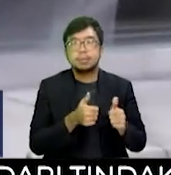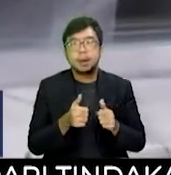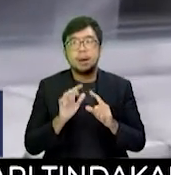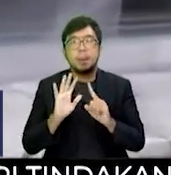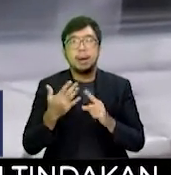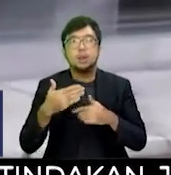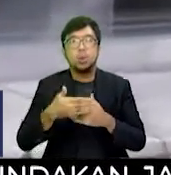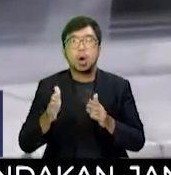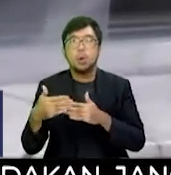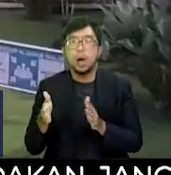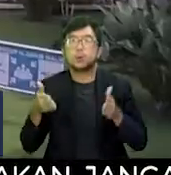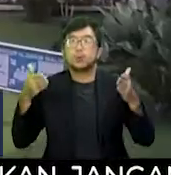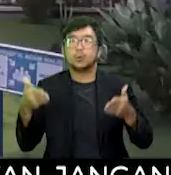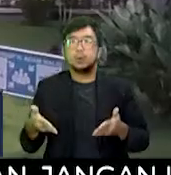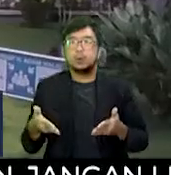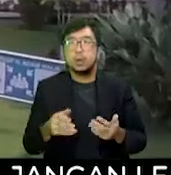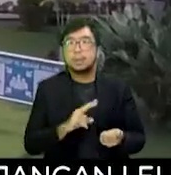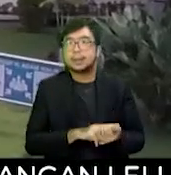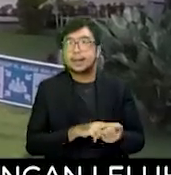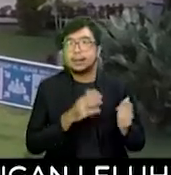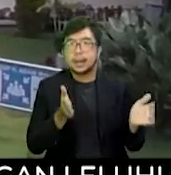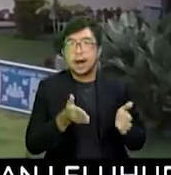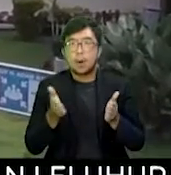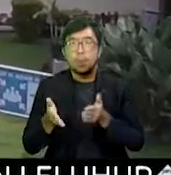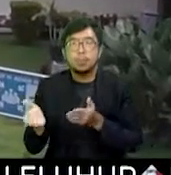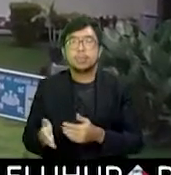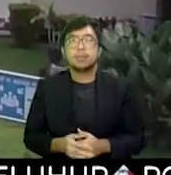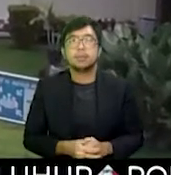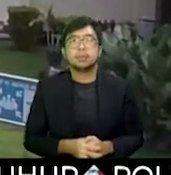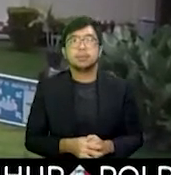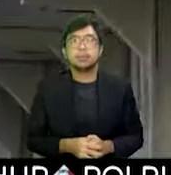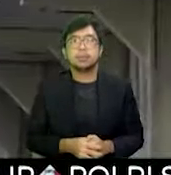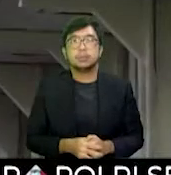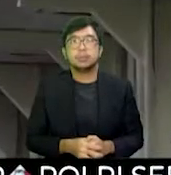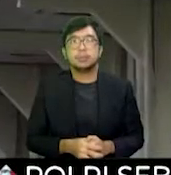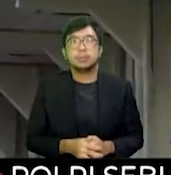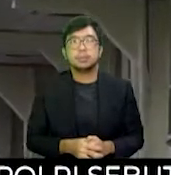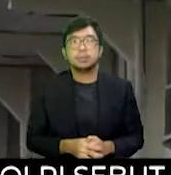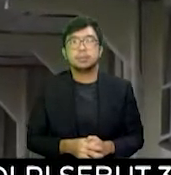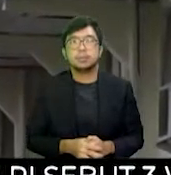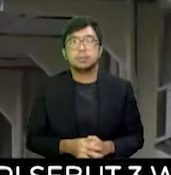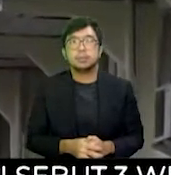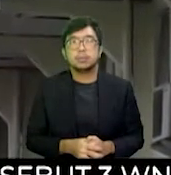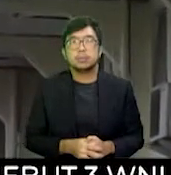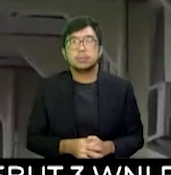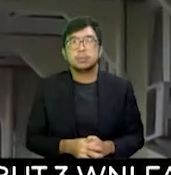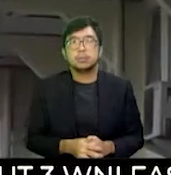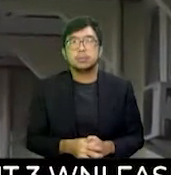khusus untuk penanganan pasien. Dari Medan, Sumatera Utara, Ahmad Ridwan Nasution, iNews, melaporkan.